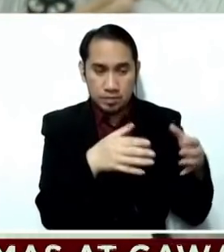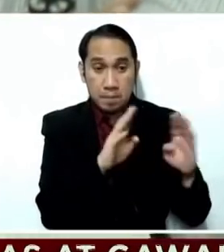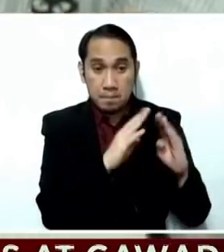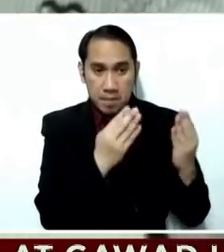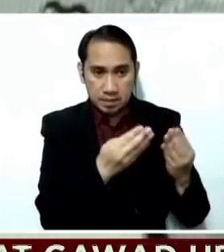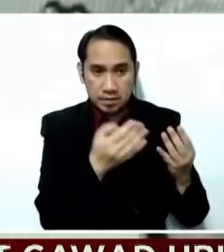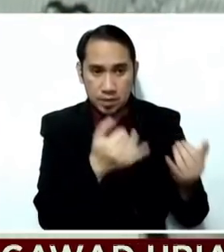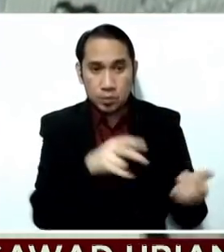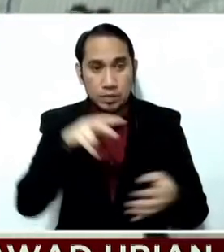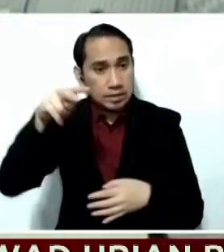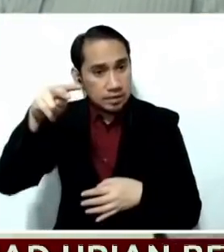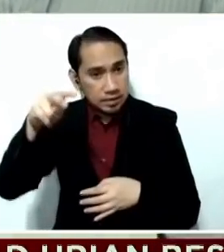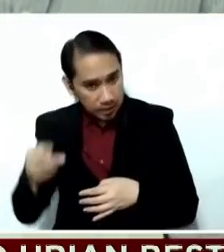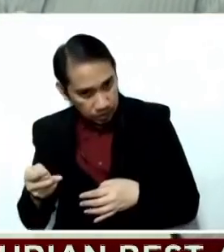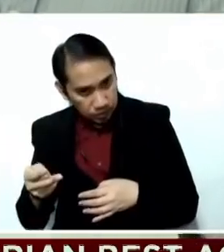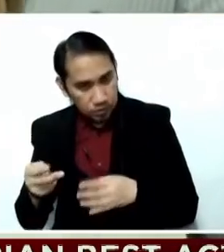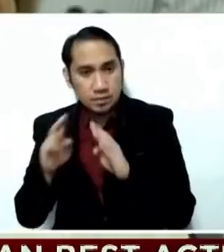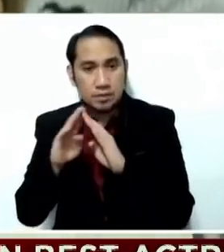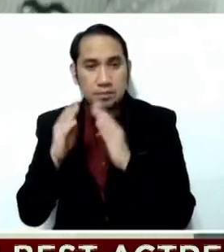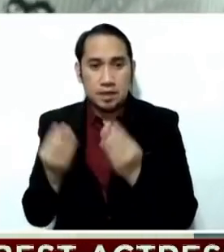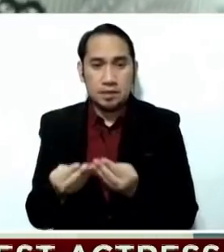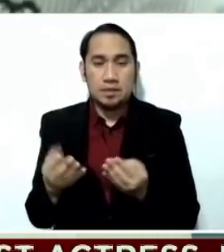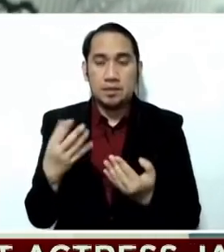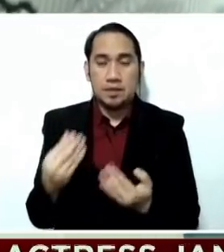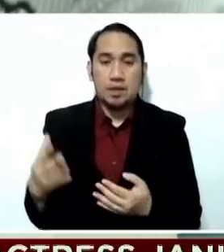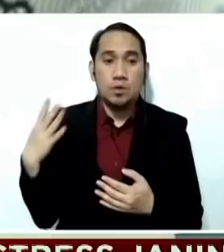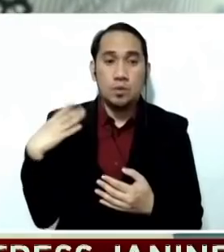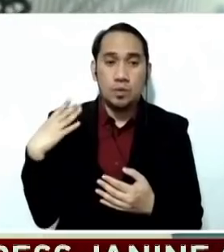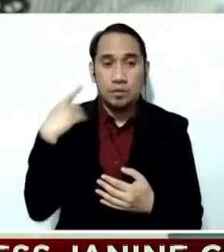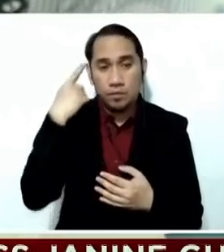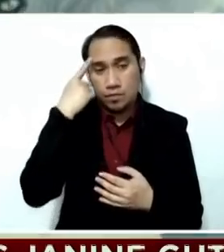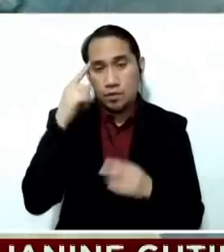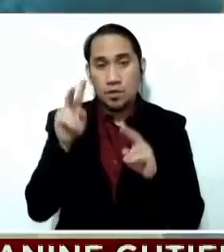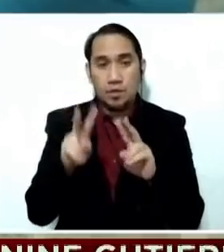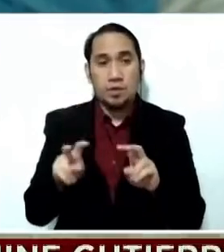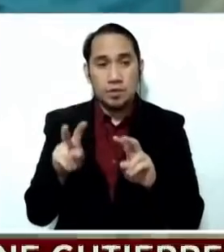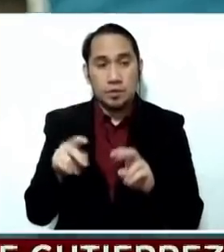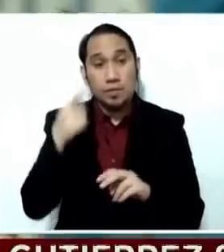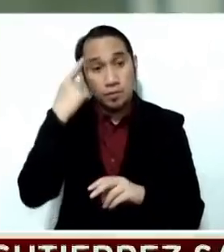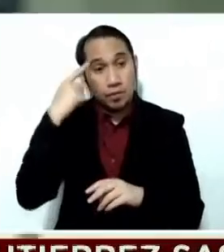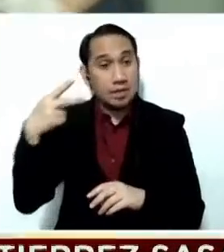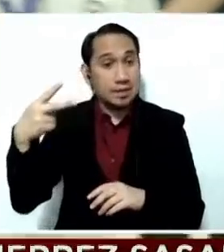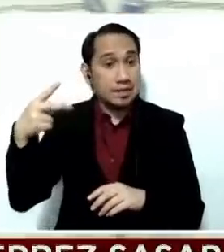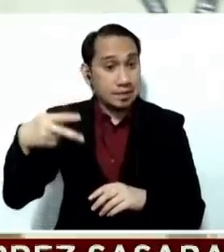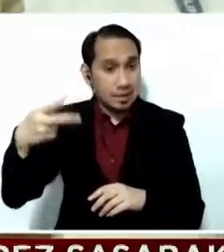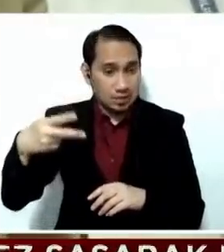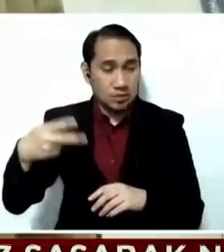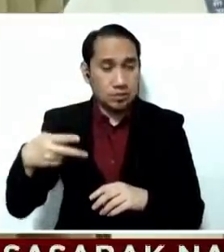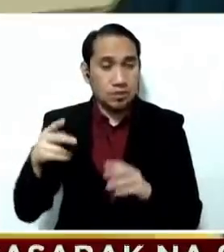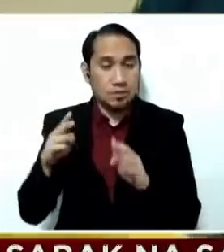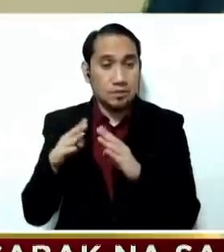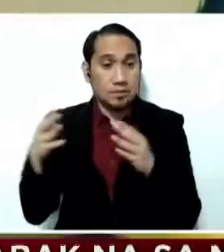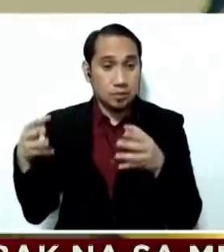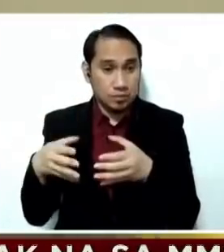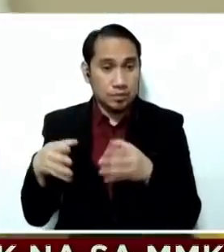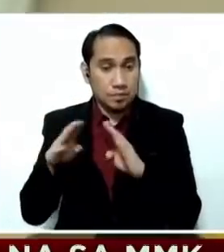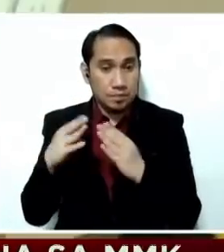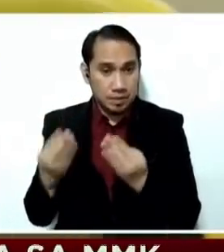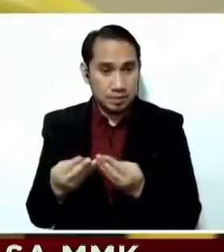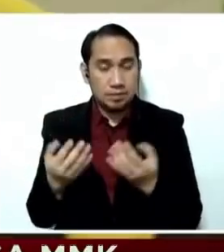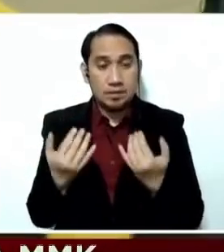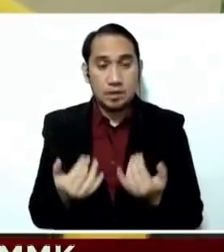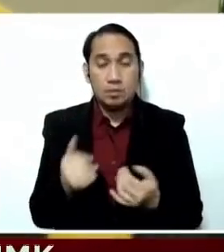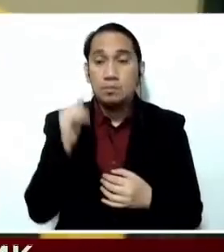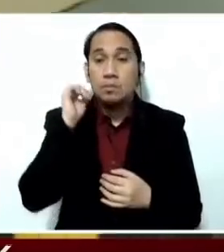awaiting for the result of the analysis for the second dose. Ayon kay Manila Mayor Isko Moreno, bukas na bukas